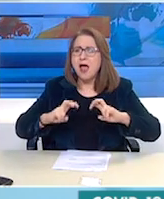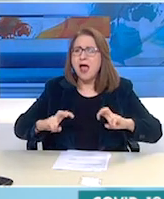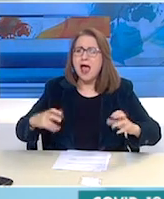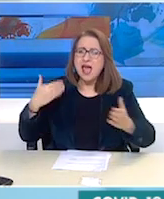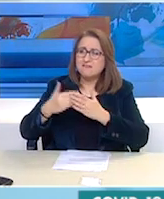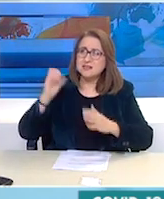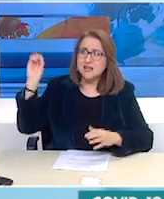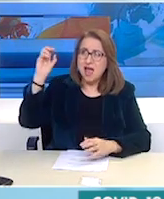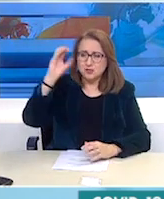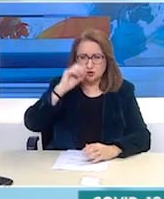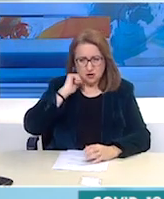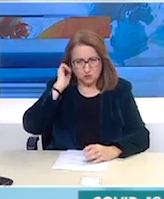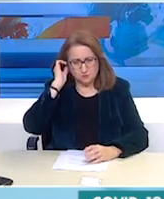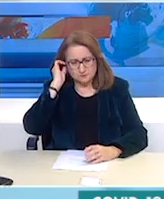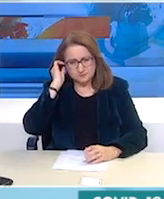του εξωτερικού.